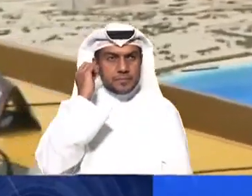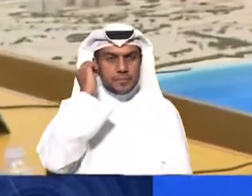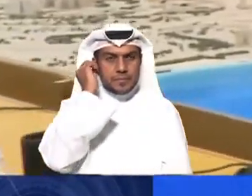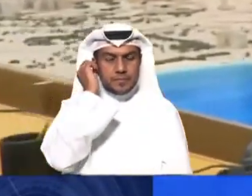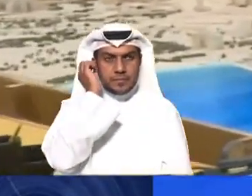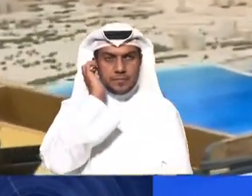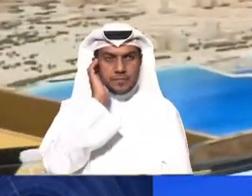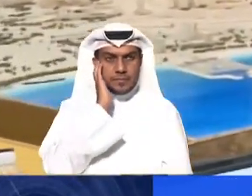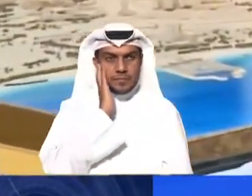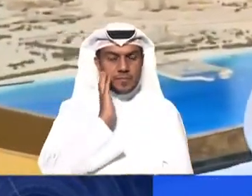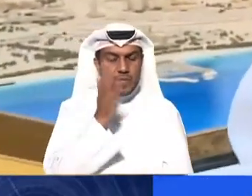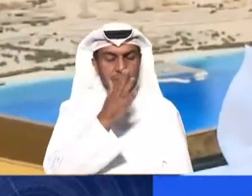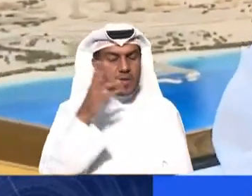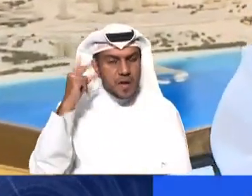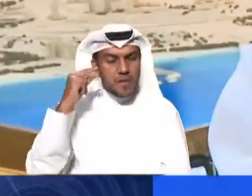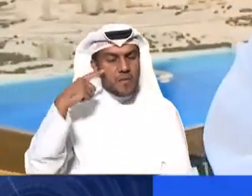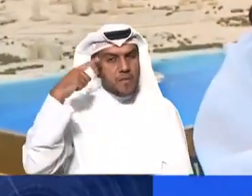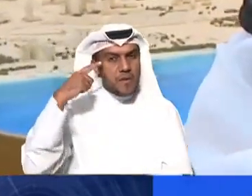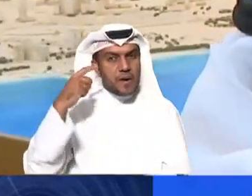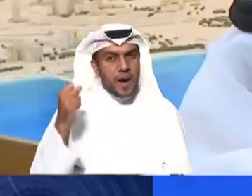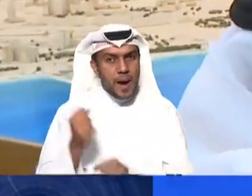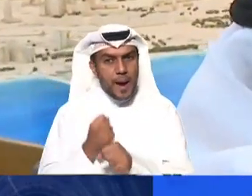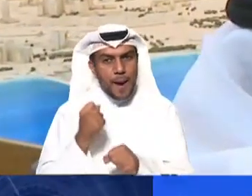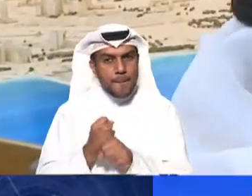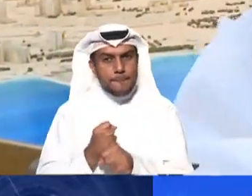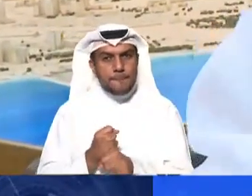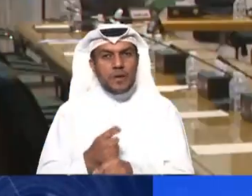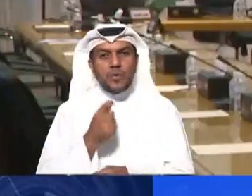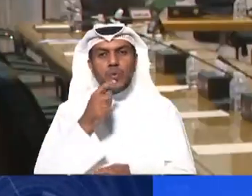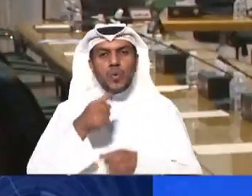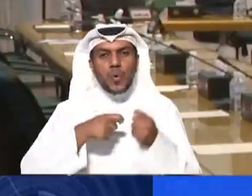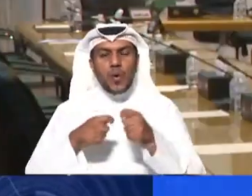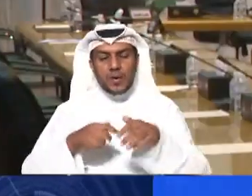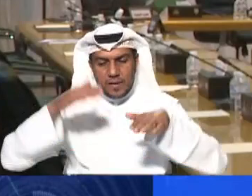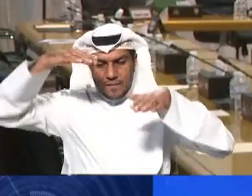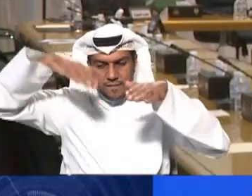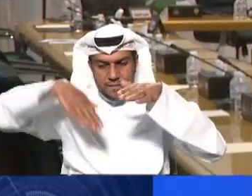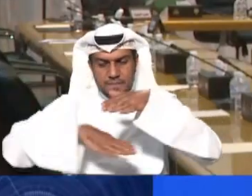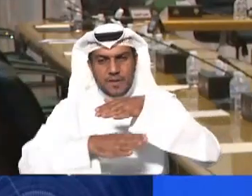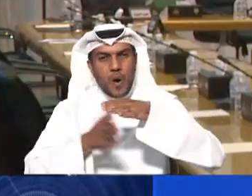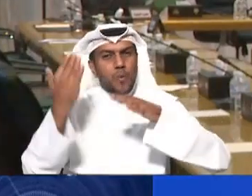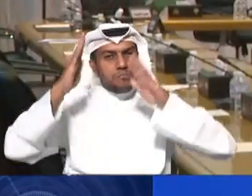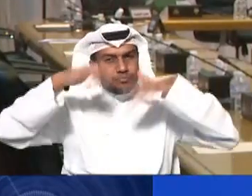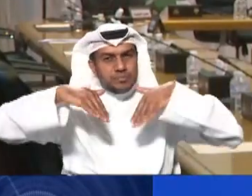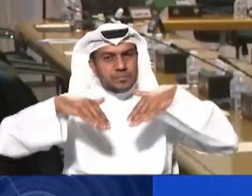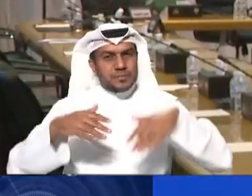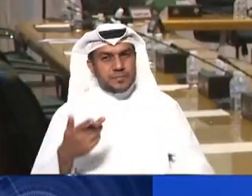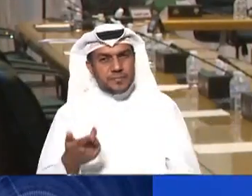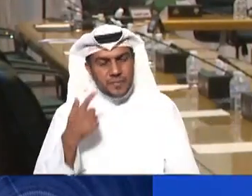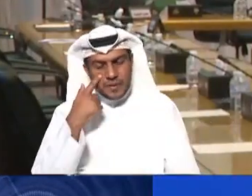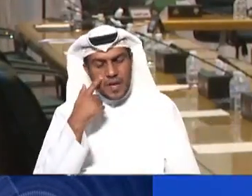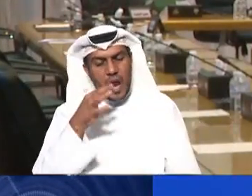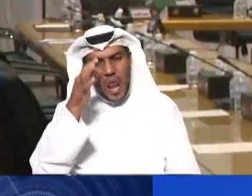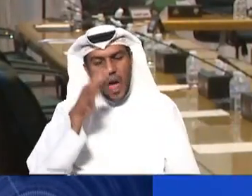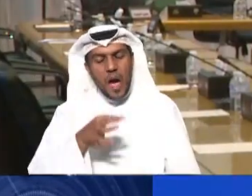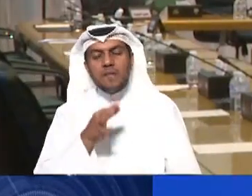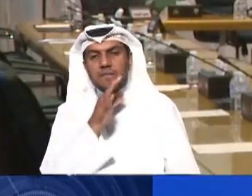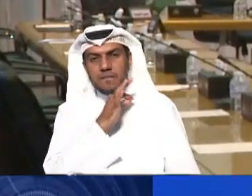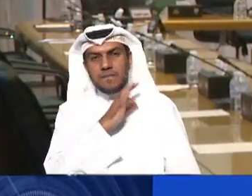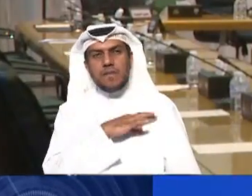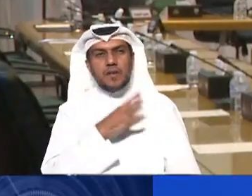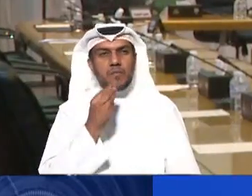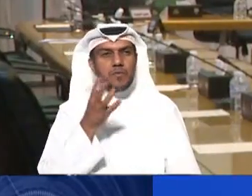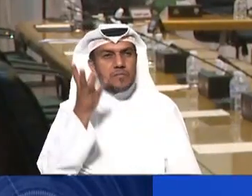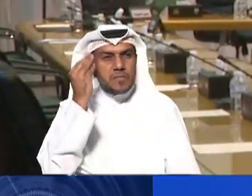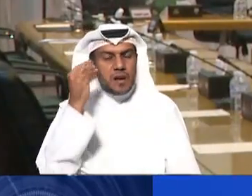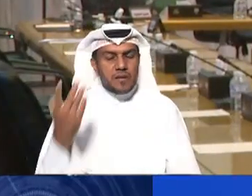موضوع تطوير نفق دروازة العبد الرزاق. هذا النفق لابد أن يستفاد منه بطريقة